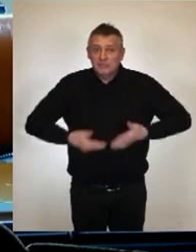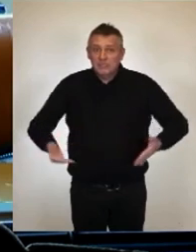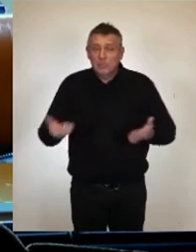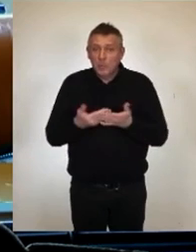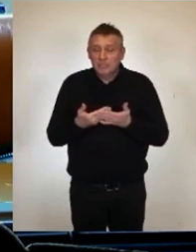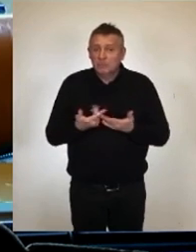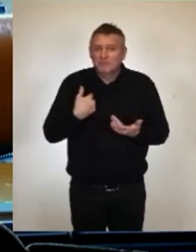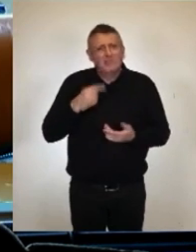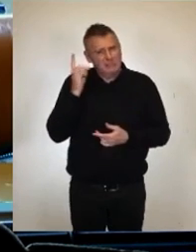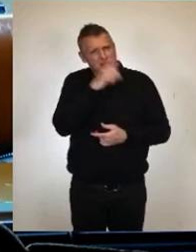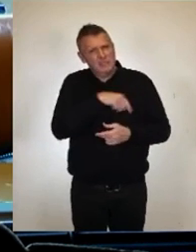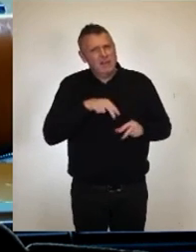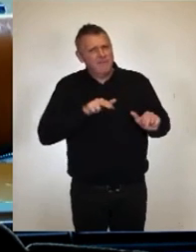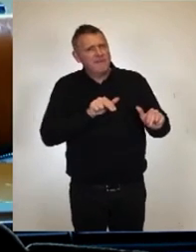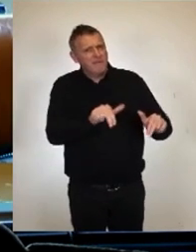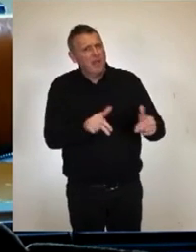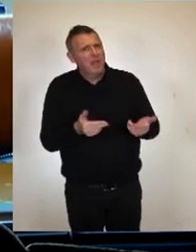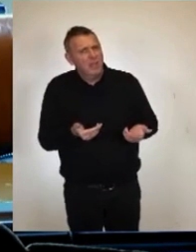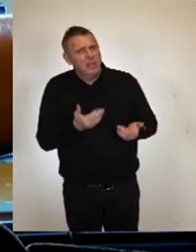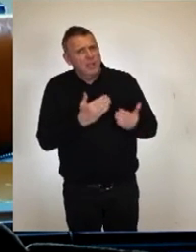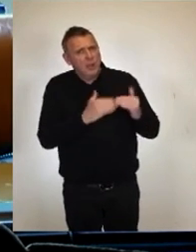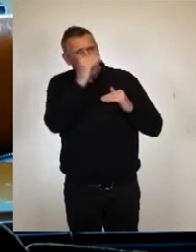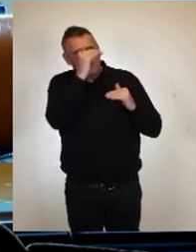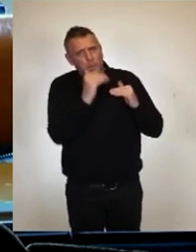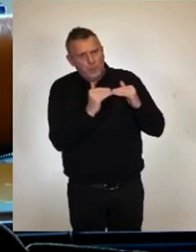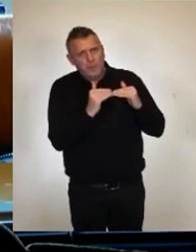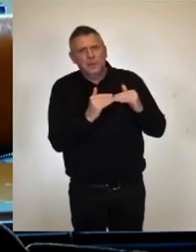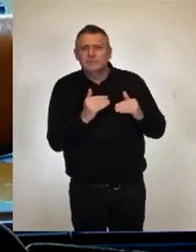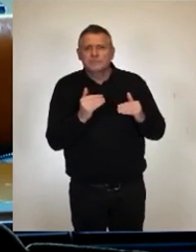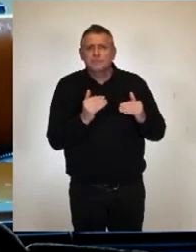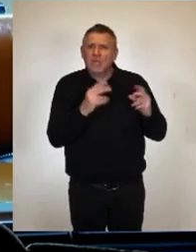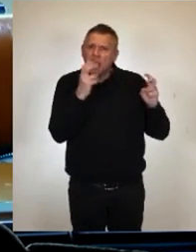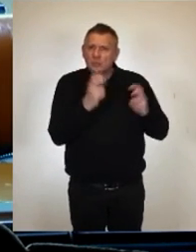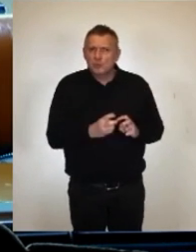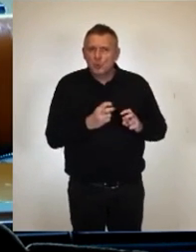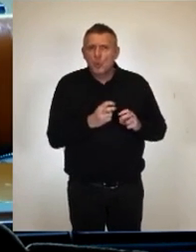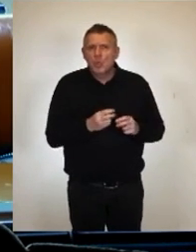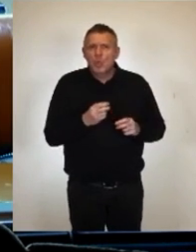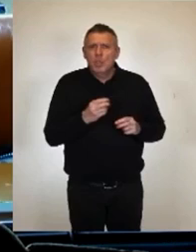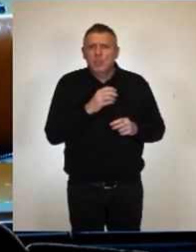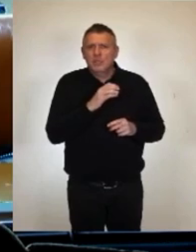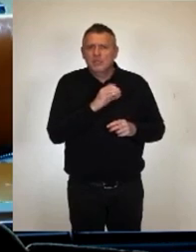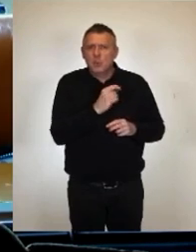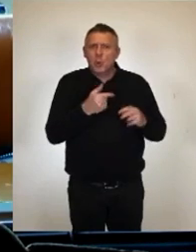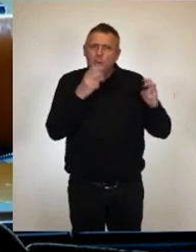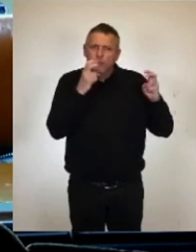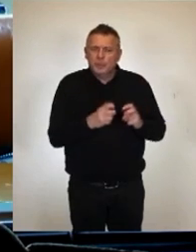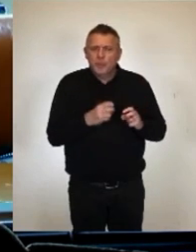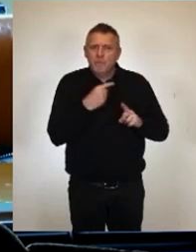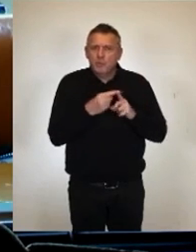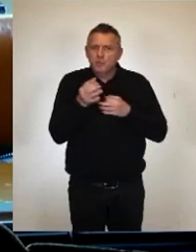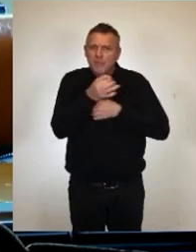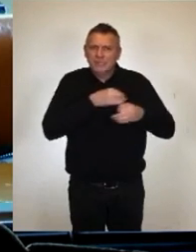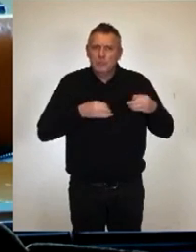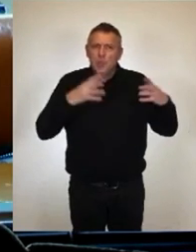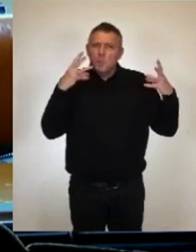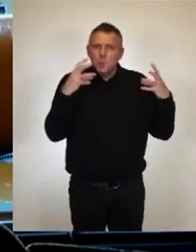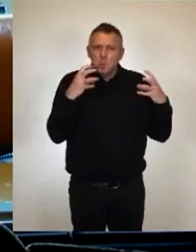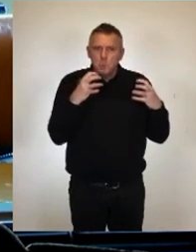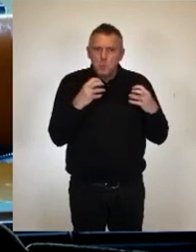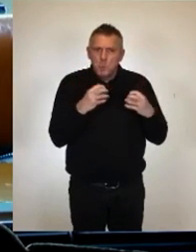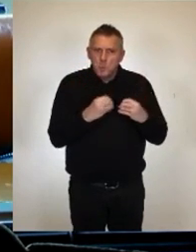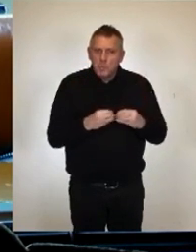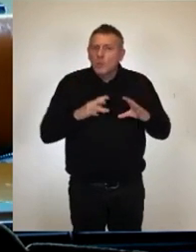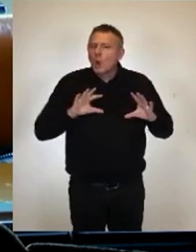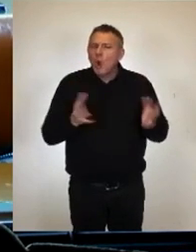sera difficile, à l'évidence, d'atteindre ces objectifs de réduction des gaz à effet de serre et des particules. Quelles solutions?